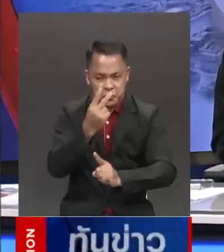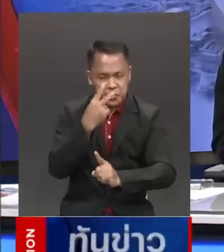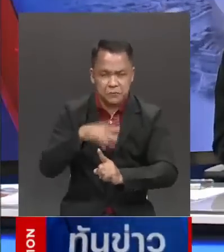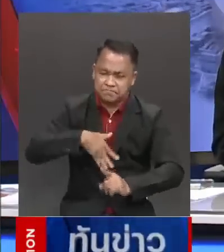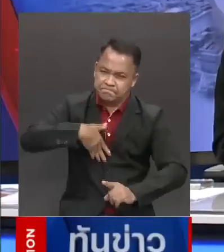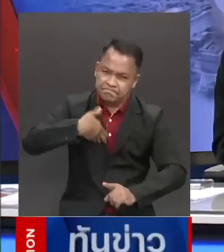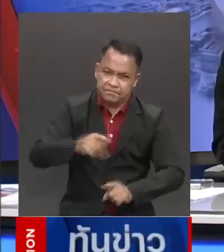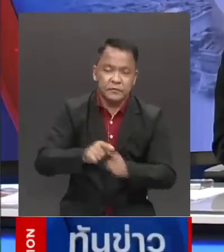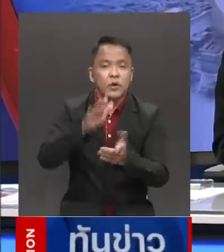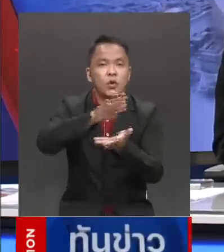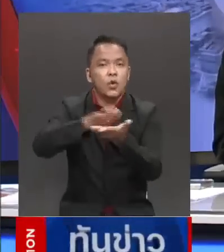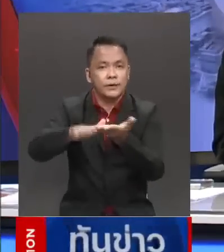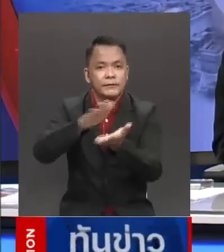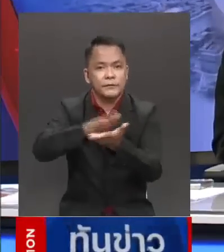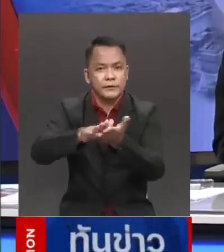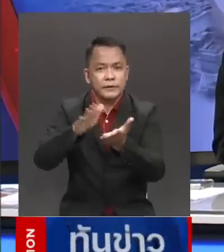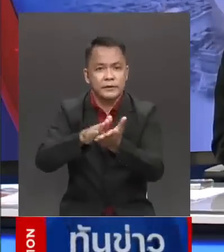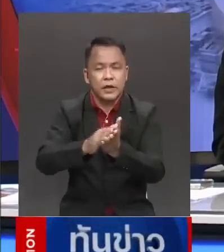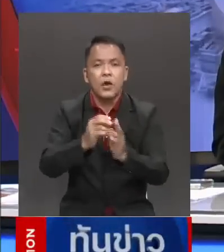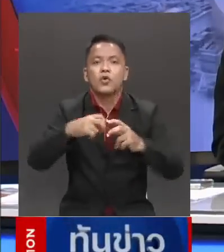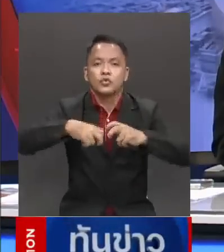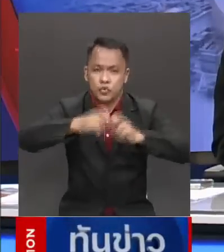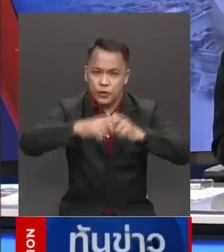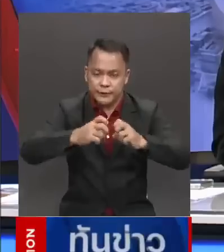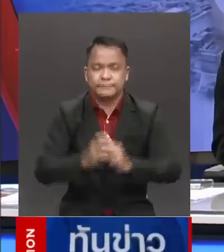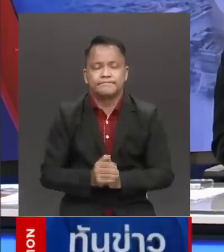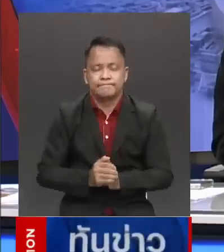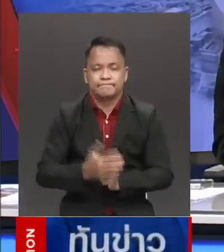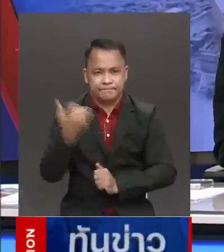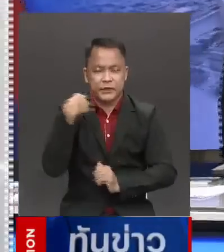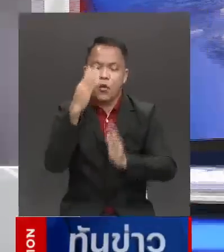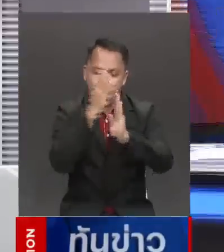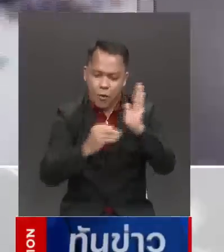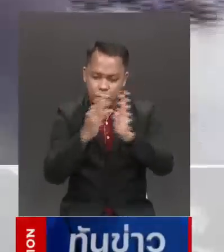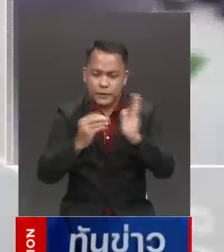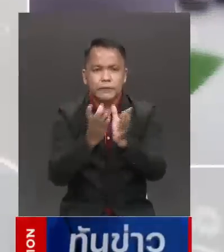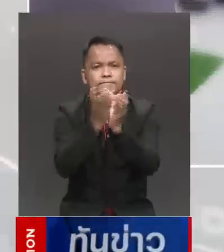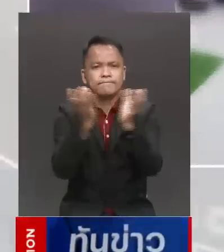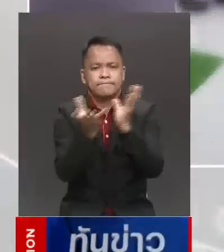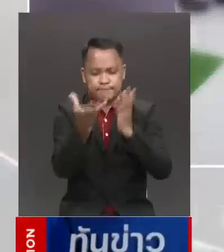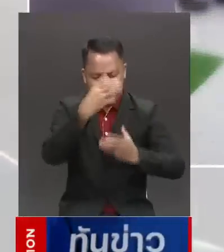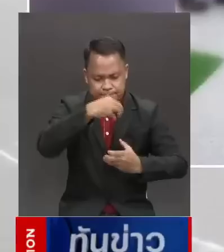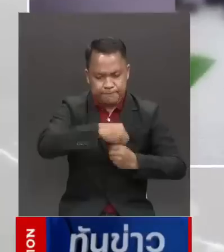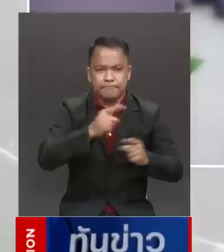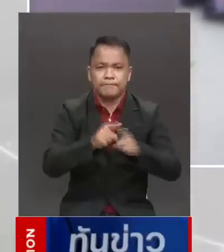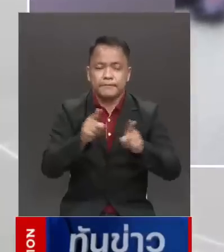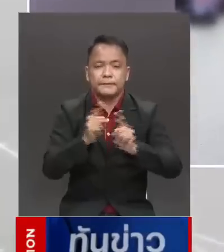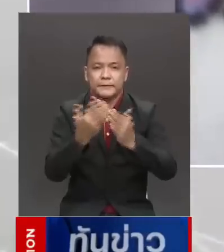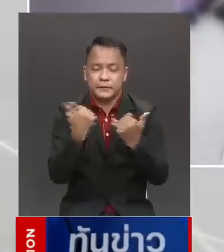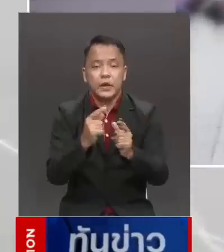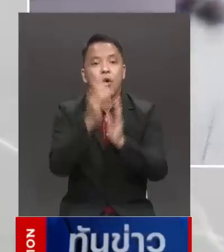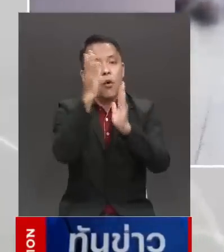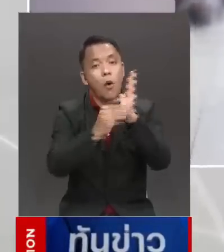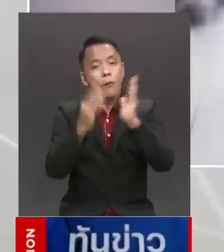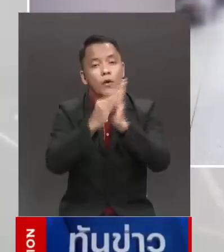ะคะมีโรงเรียนแห่งหนึ่งค่ะที่จังหวัดสุรินทร์เขามีอบรมเกี่ยวกับคุณธรรมจริยธรรมปกติเวลาอบ